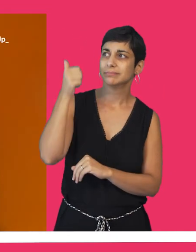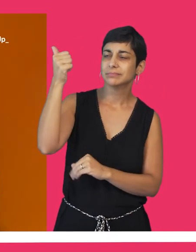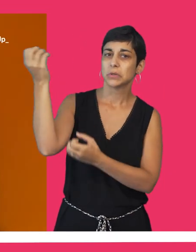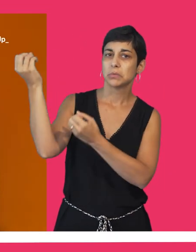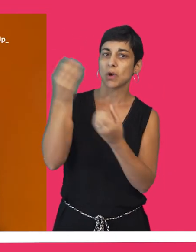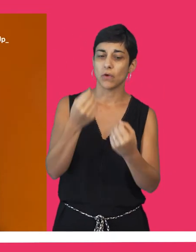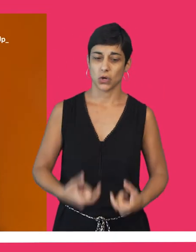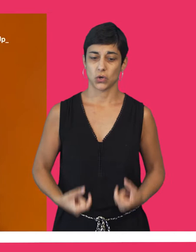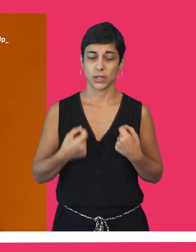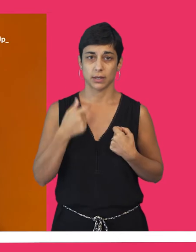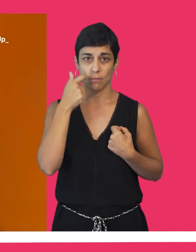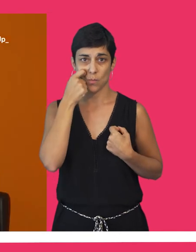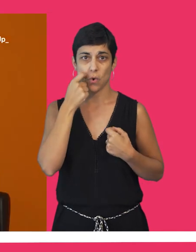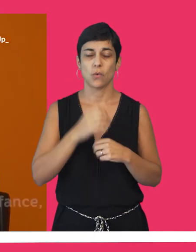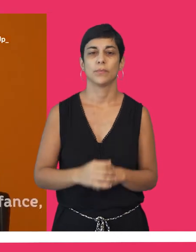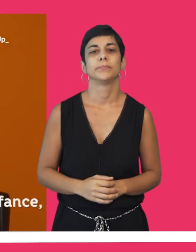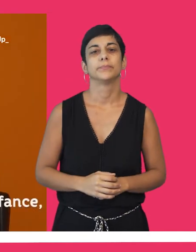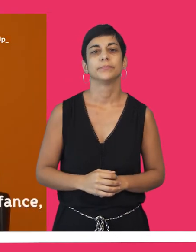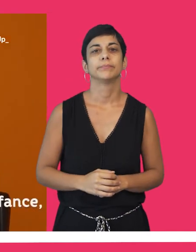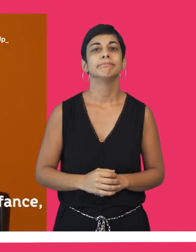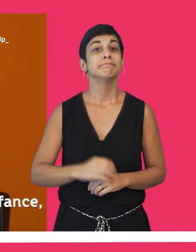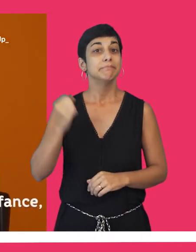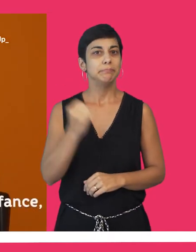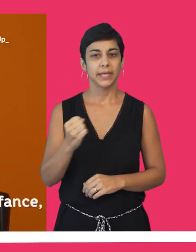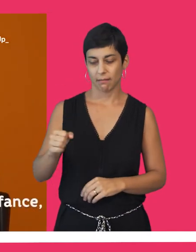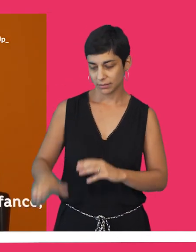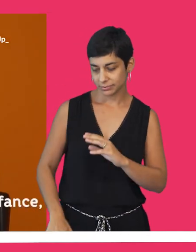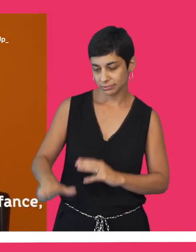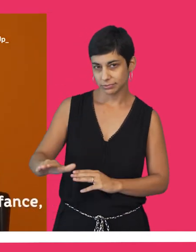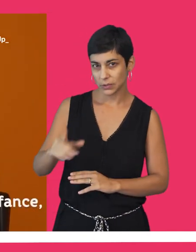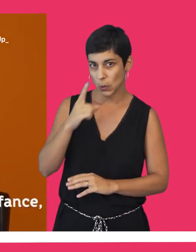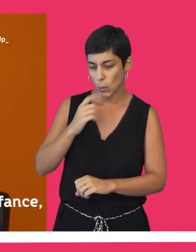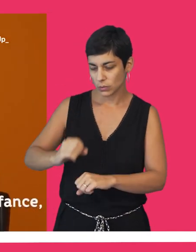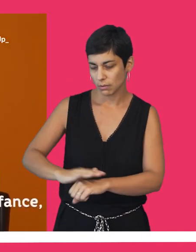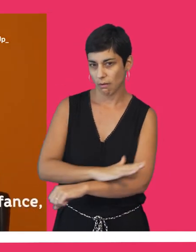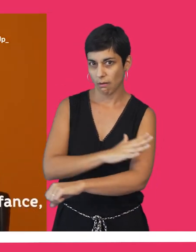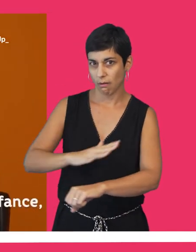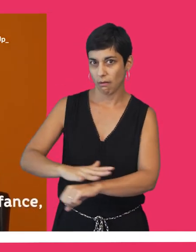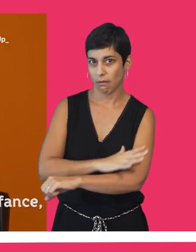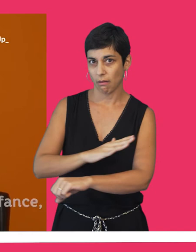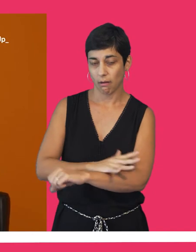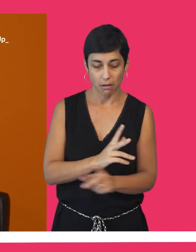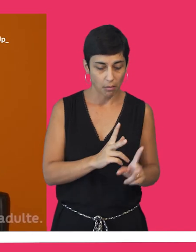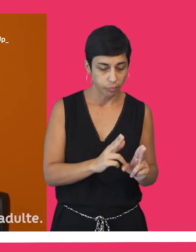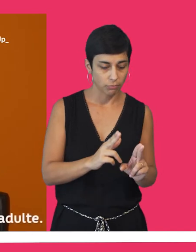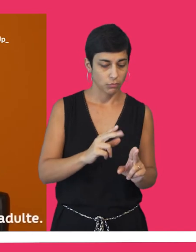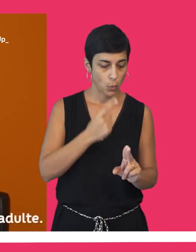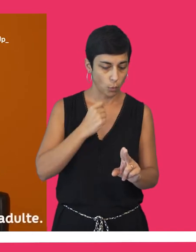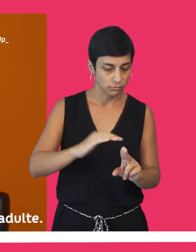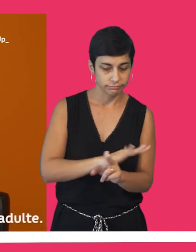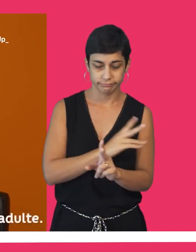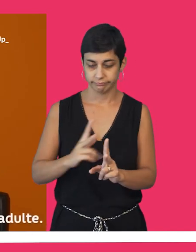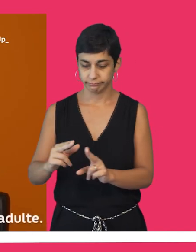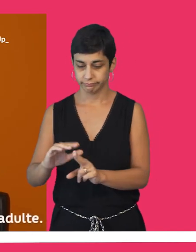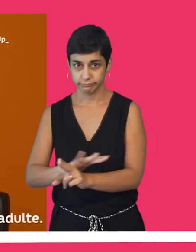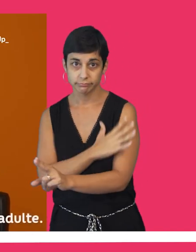lui qui a déclenché le cancer de la peau. Et en particulier, les coups de soleil dans l'enfance. Et les coups de soleil intermittents, c'est ça qui a